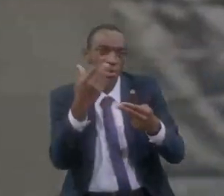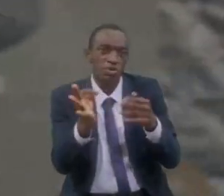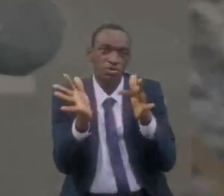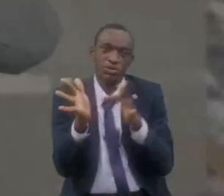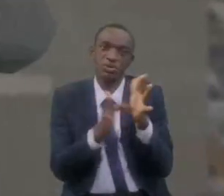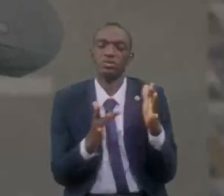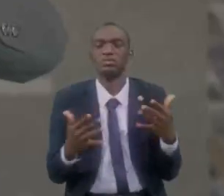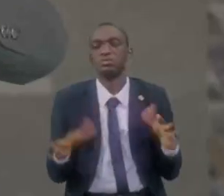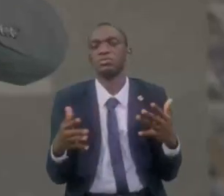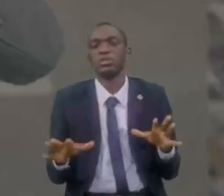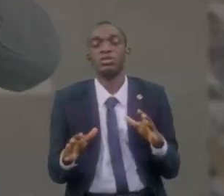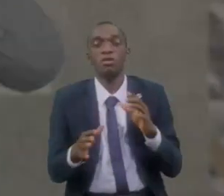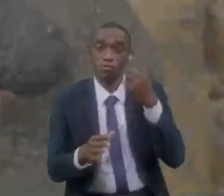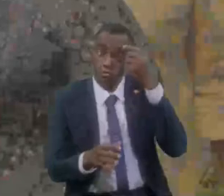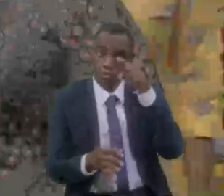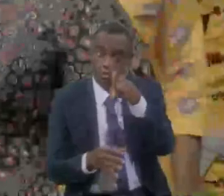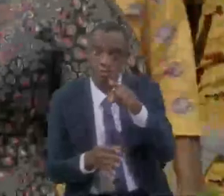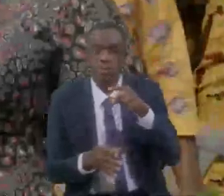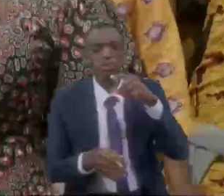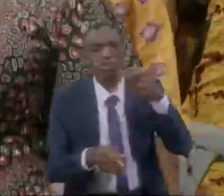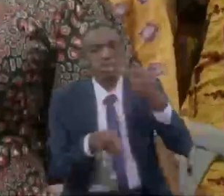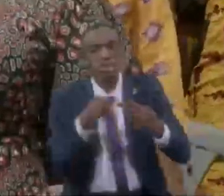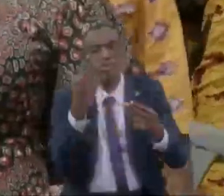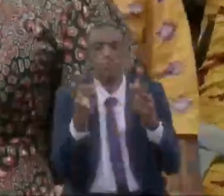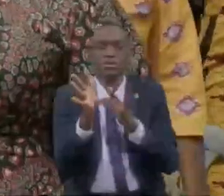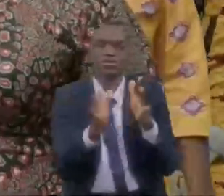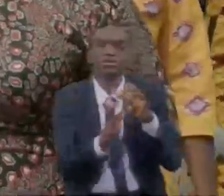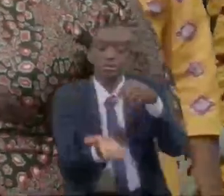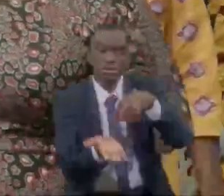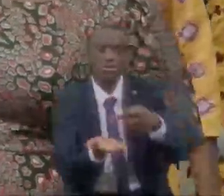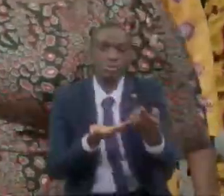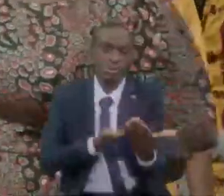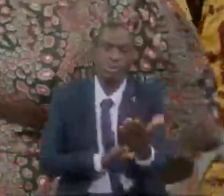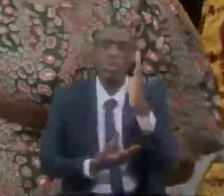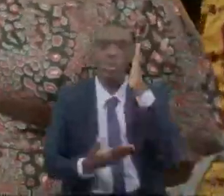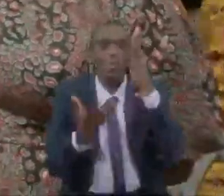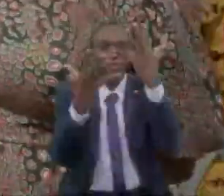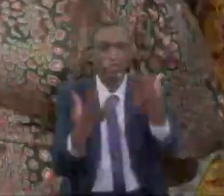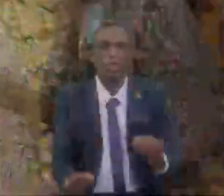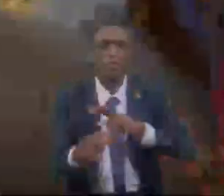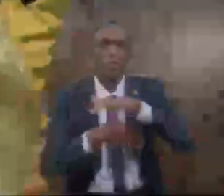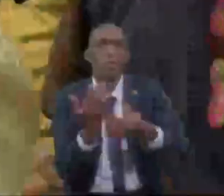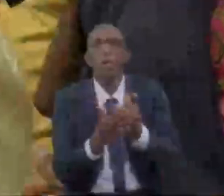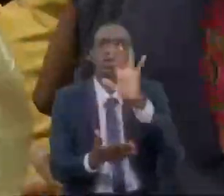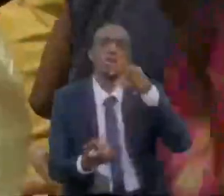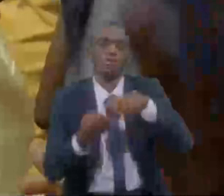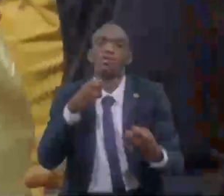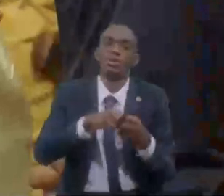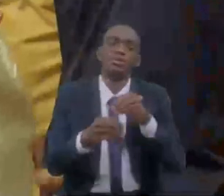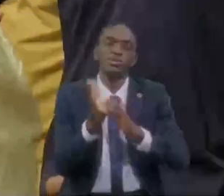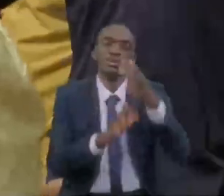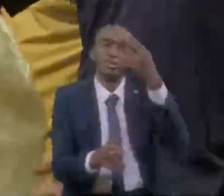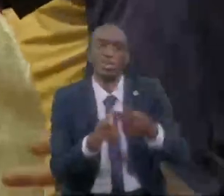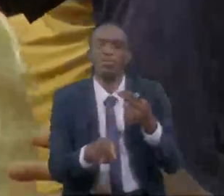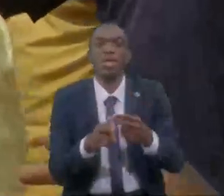toi, le nom de Jésus, ce matin, va régler tous tes problèmes. Hein.